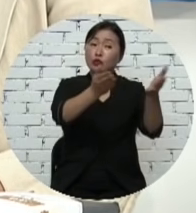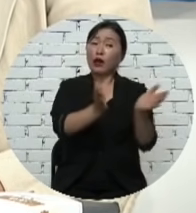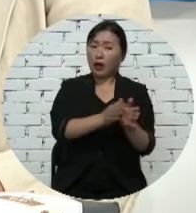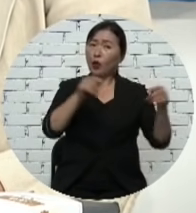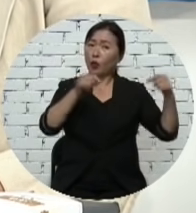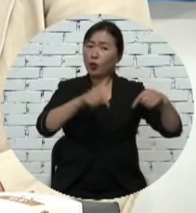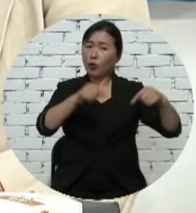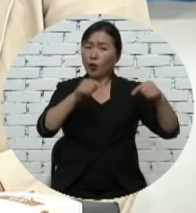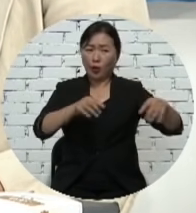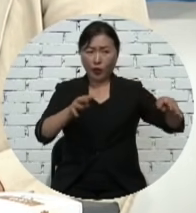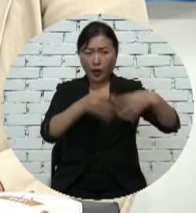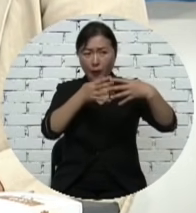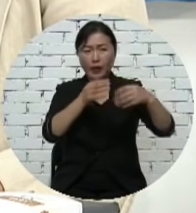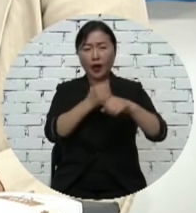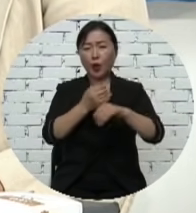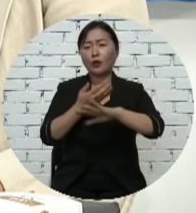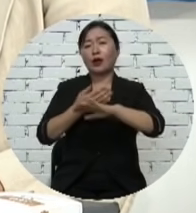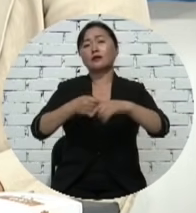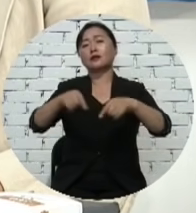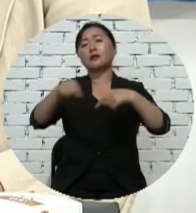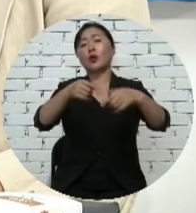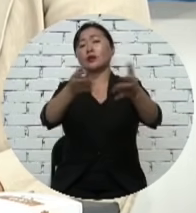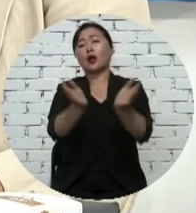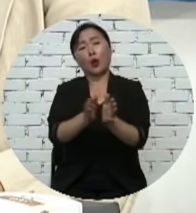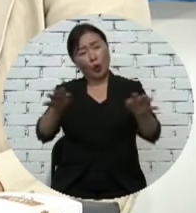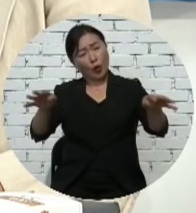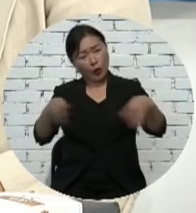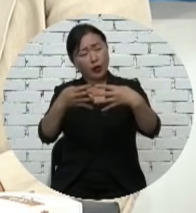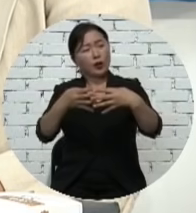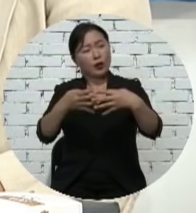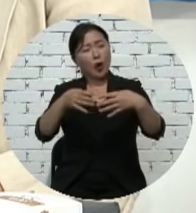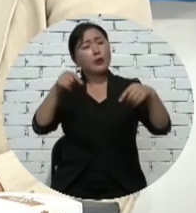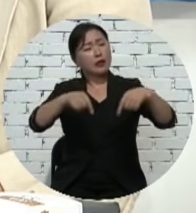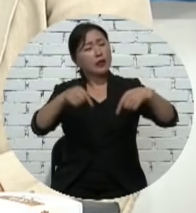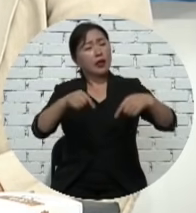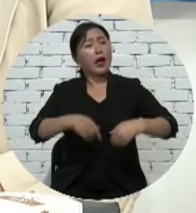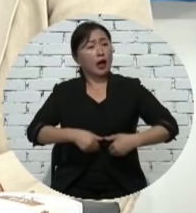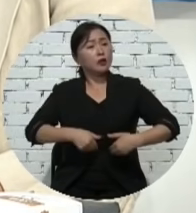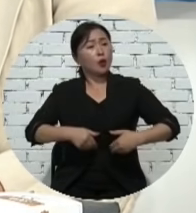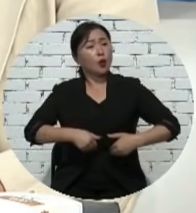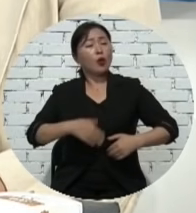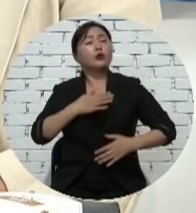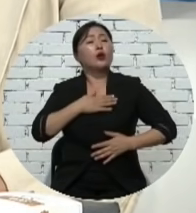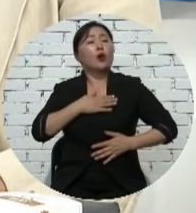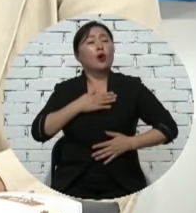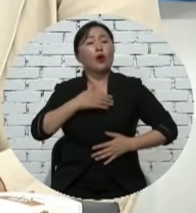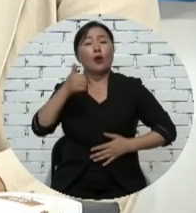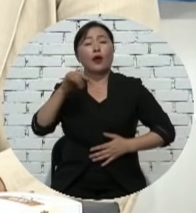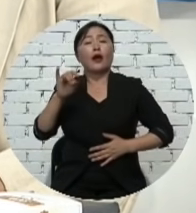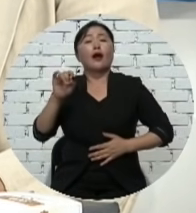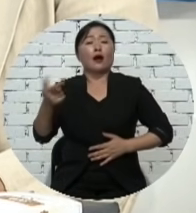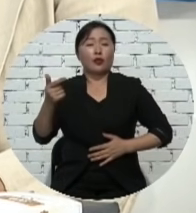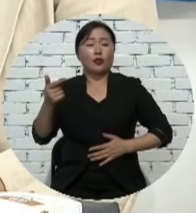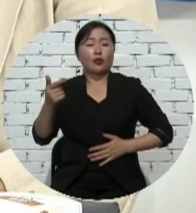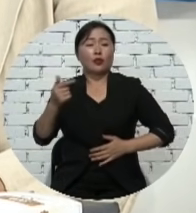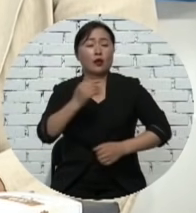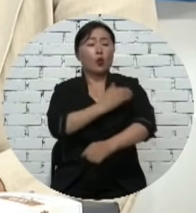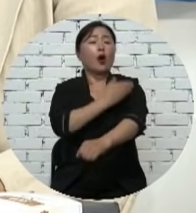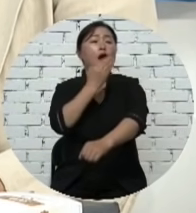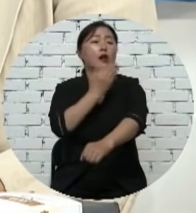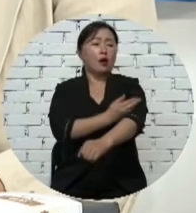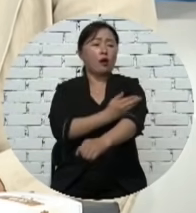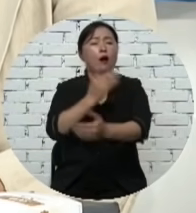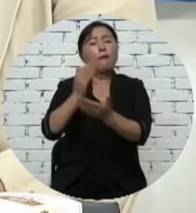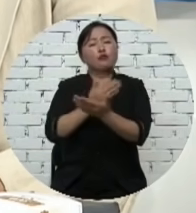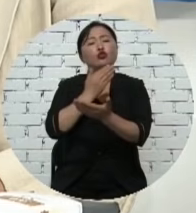해야죠. 정치권하고 잘 협의를 해야지 지 마음대로 하는 건 아닌데 저는 저 자신이 개헌 소위 대통령 권력 분산형이